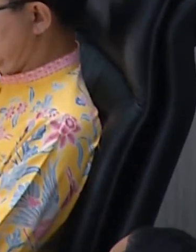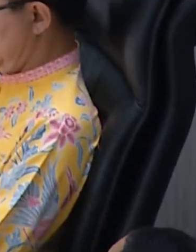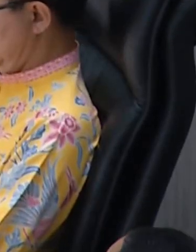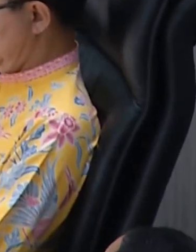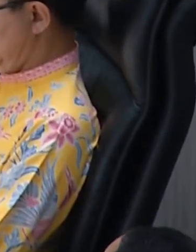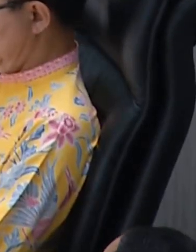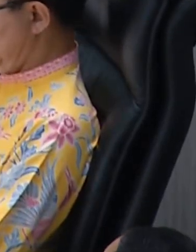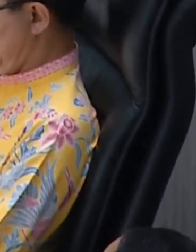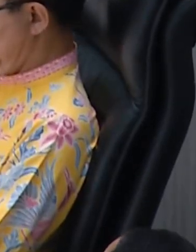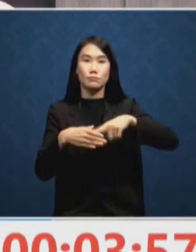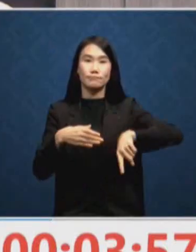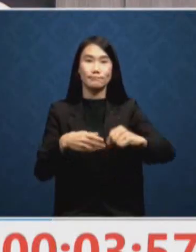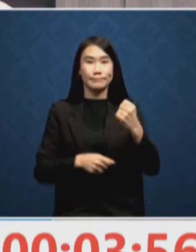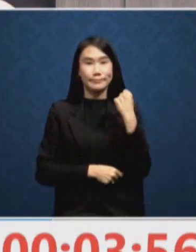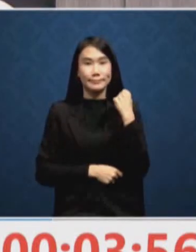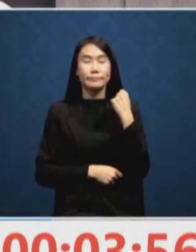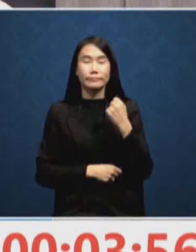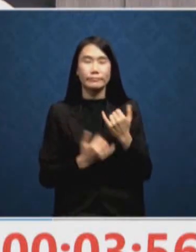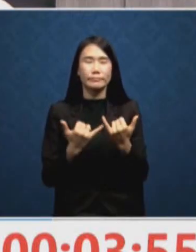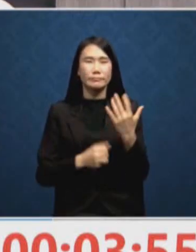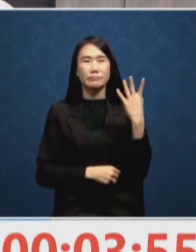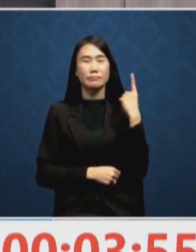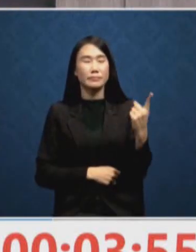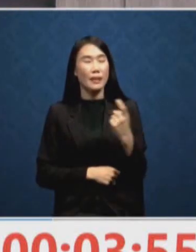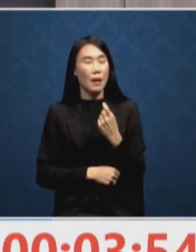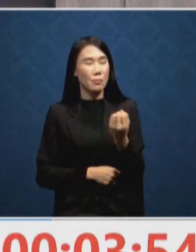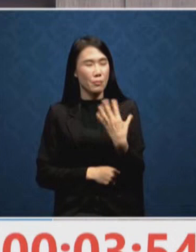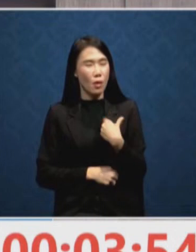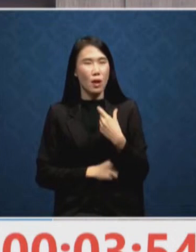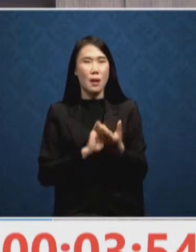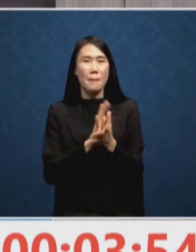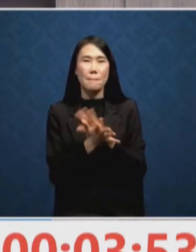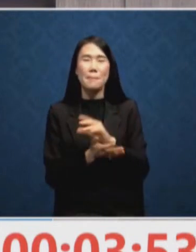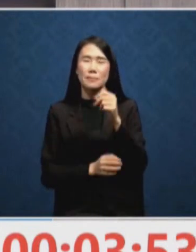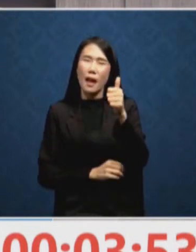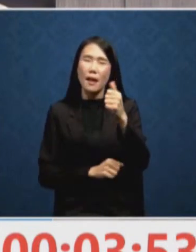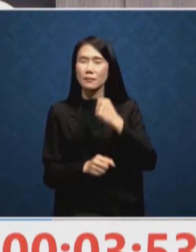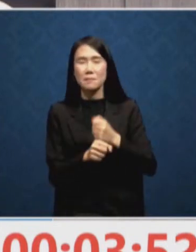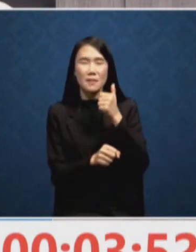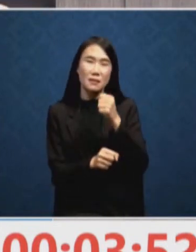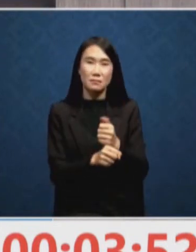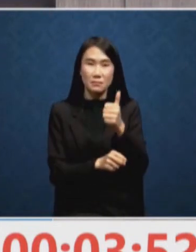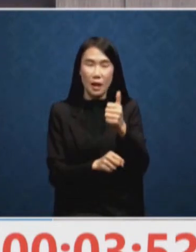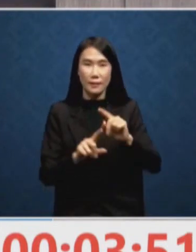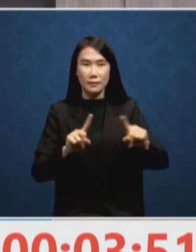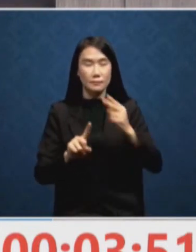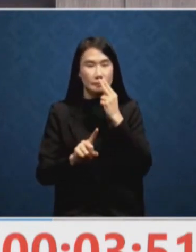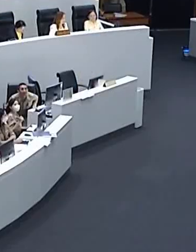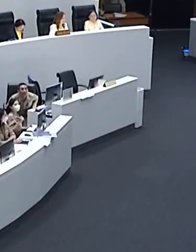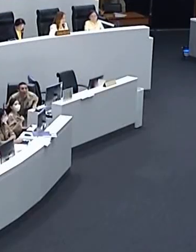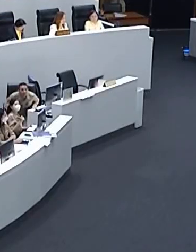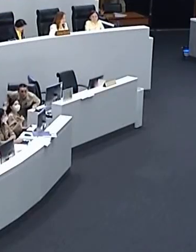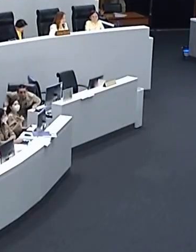ด้านนายแพทย์เปรมศักดิ์เพียยุระสมาชิกวุฒิสภาก็ตั้งข้อสังเกตต่องบประมาณงบกลางสำหรับการกระตุ้น